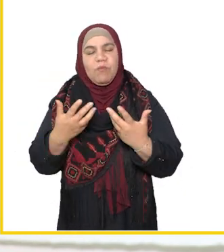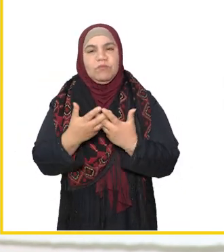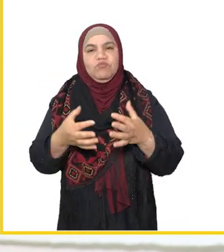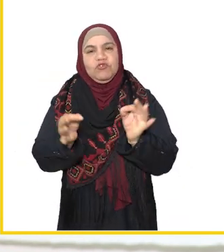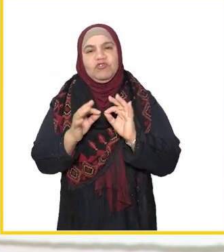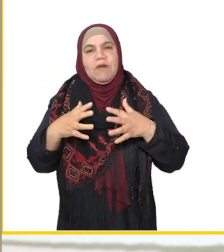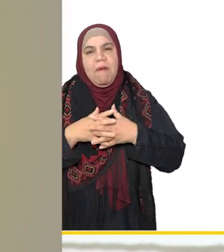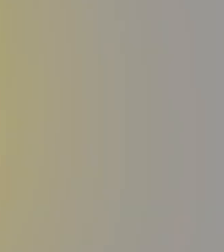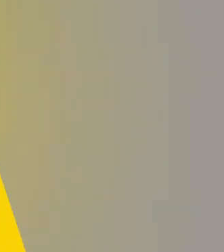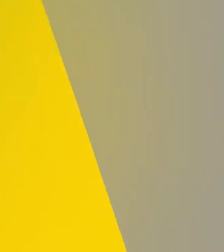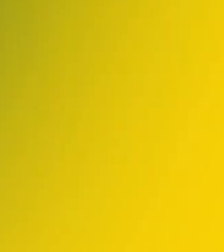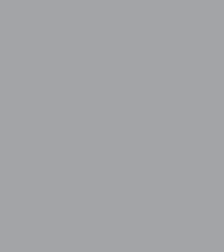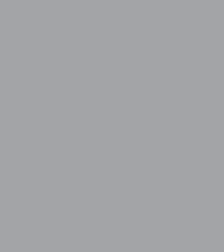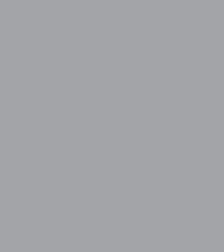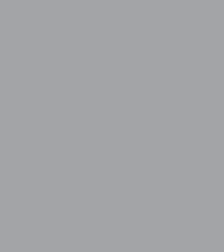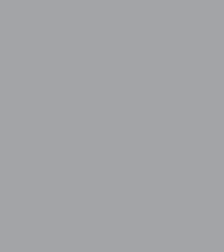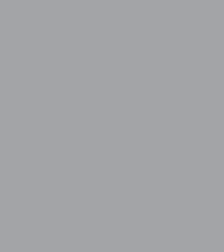إنه لمجتمعنا.